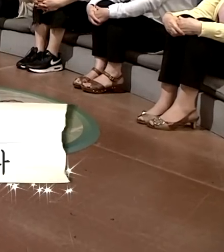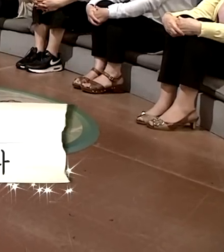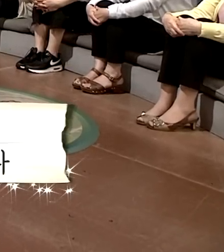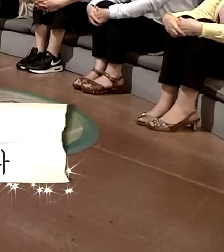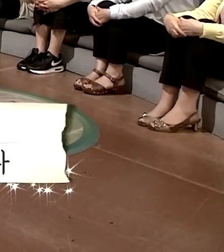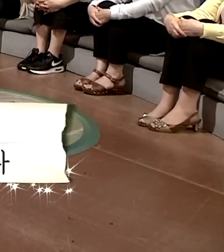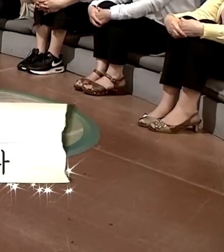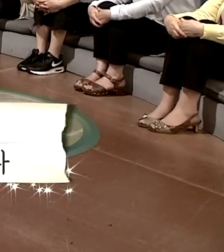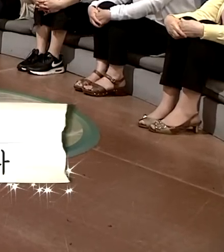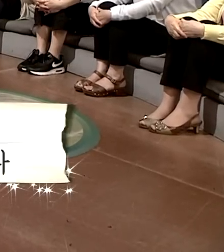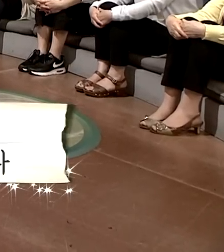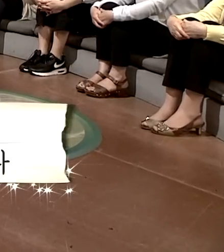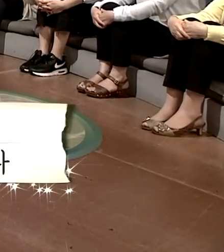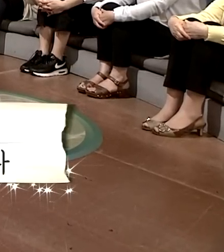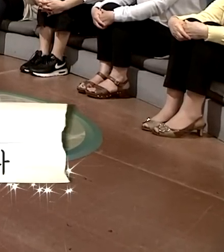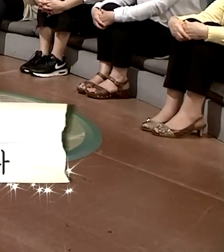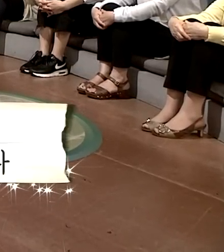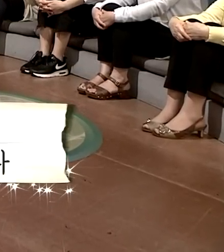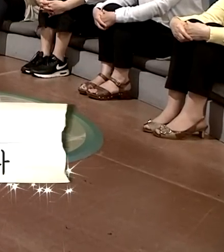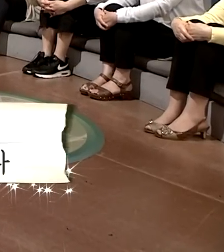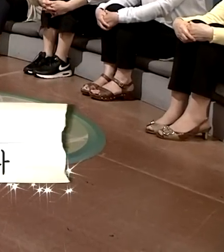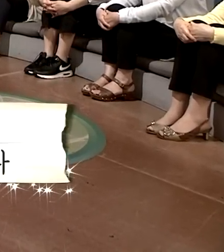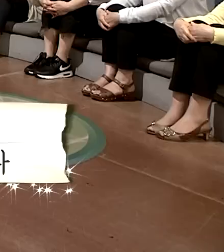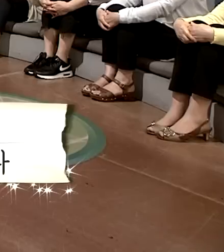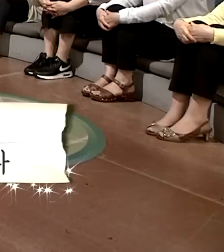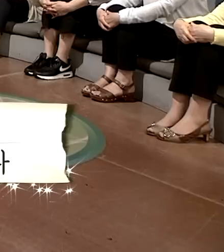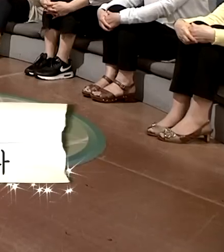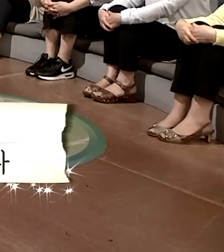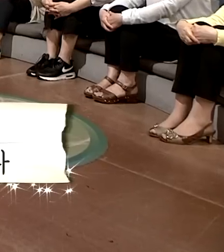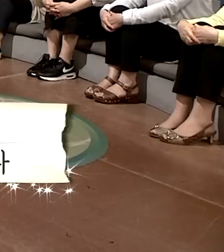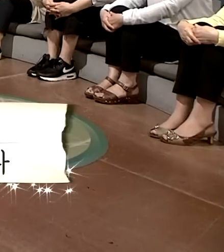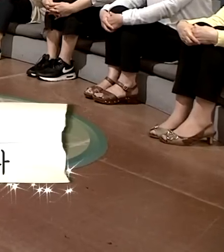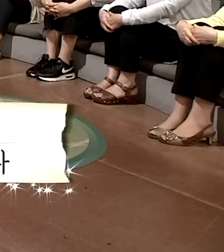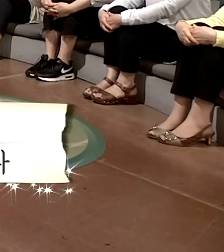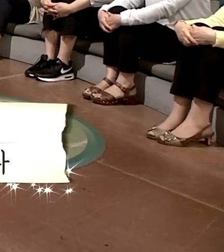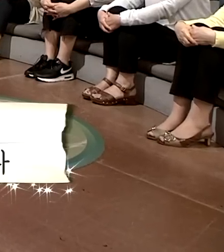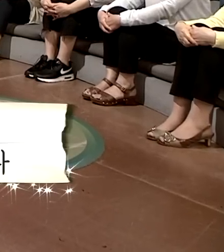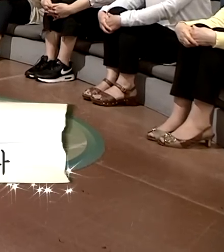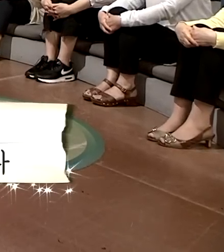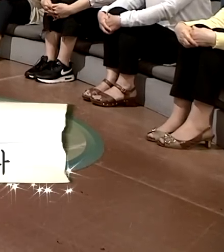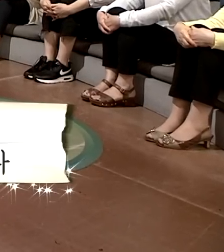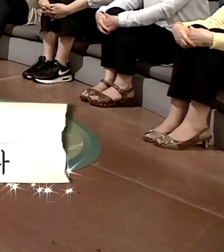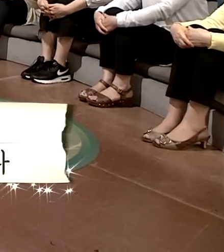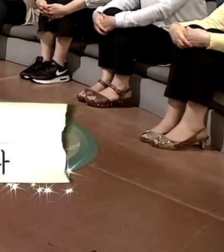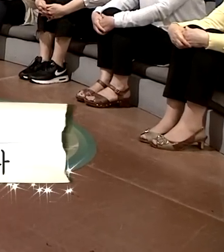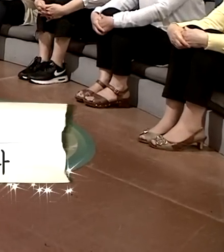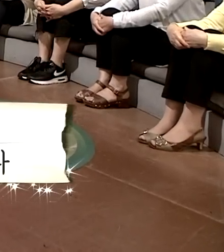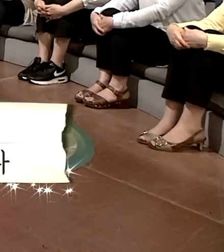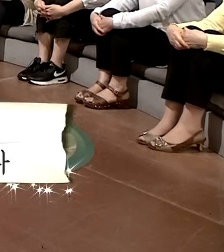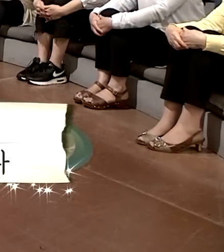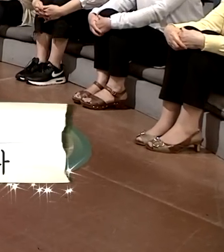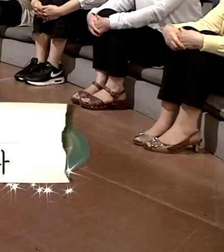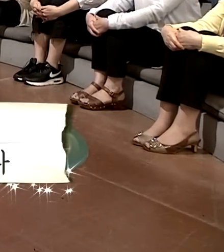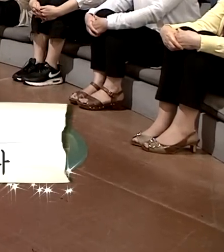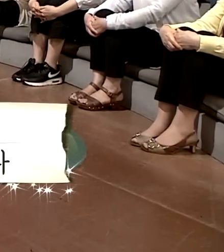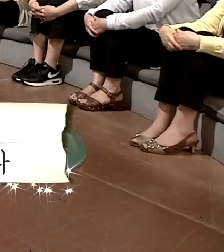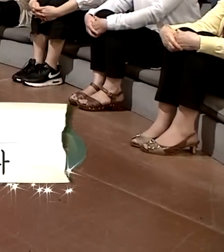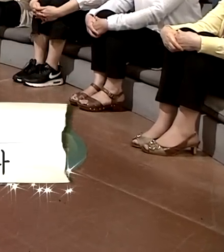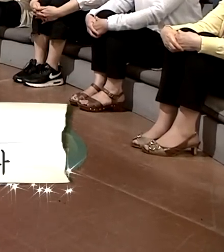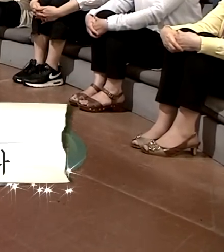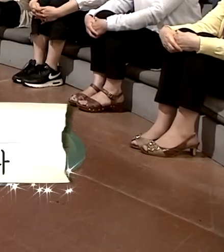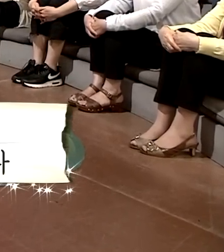듣는 순간 아 부처님 가르침을 이리 쉽고 즐겁게 배울 수가 있구나 충격을